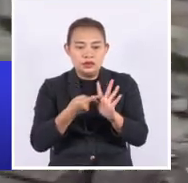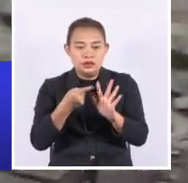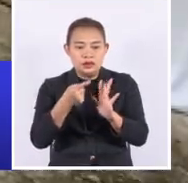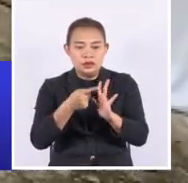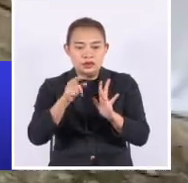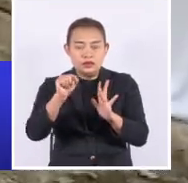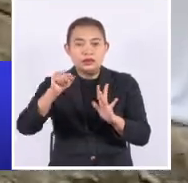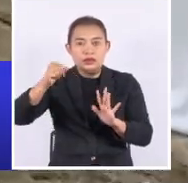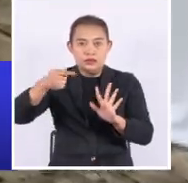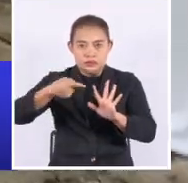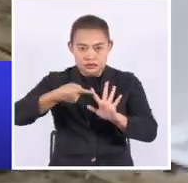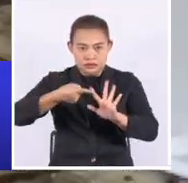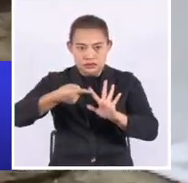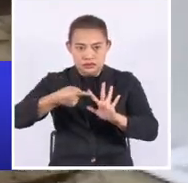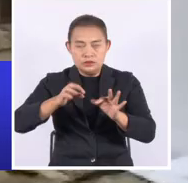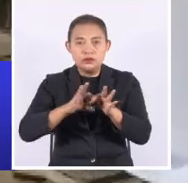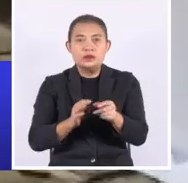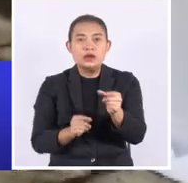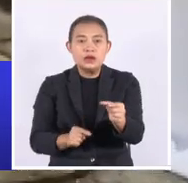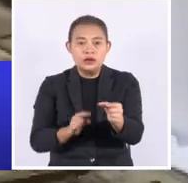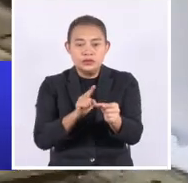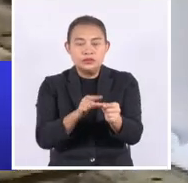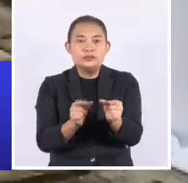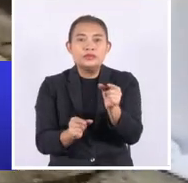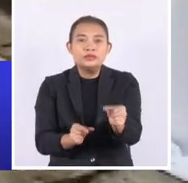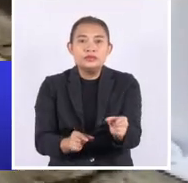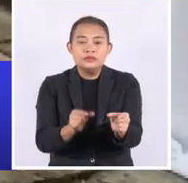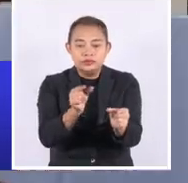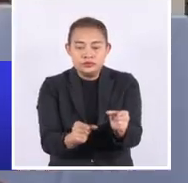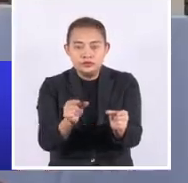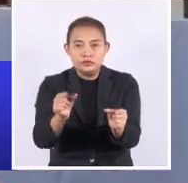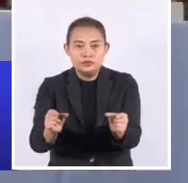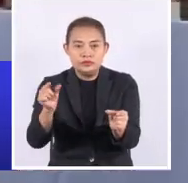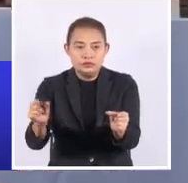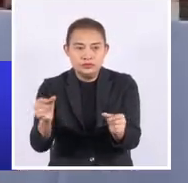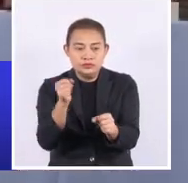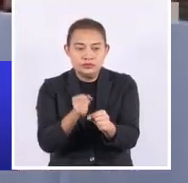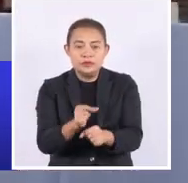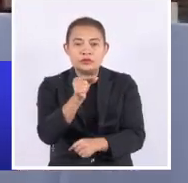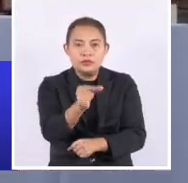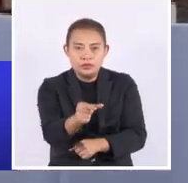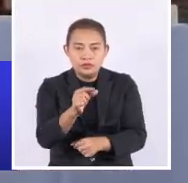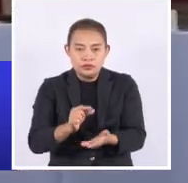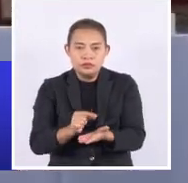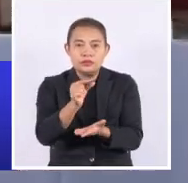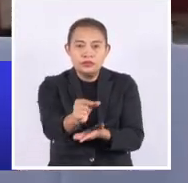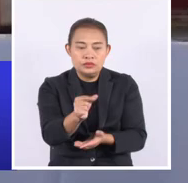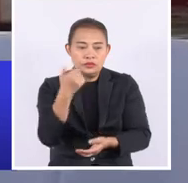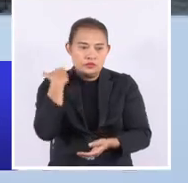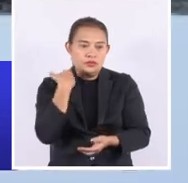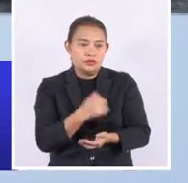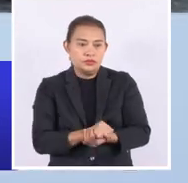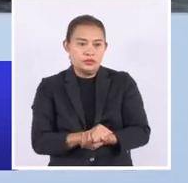างหนึ่งนะคะที่เขาจะเสิร์ฟเป็นคำๆอย่างที่เราเห็นนี่แหละเป็นซูชิพรีเมียมโดยเชฟเนี่ยทำคำต่อคำเลย ครับนี่นะฮะก็เอาม